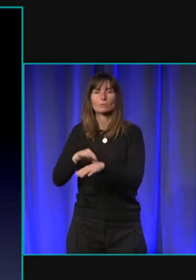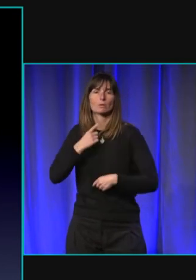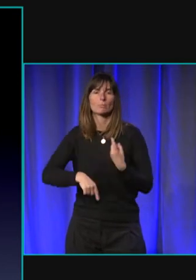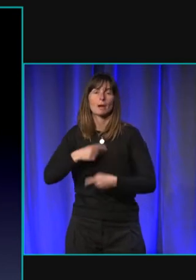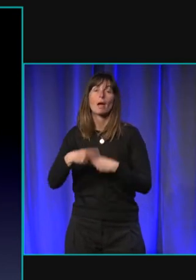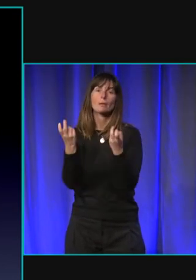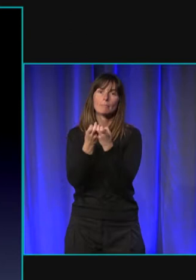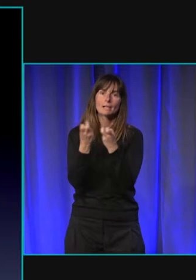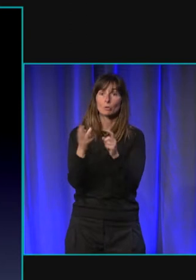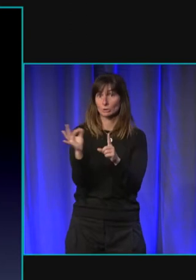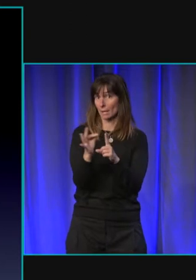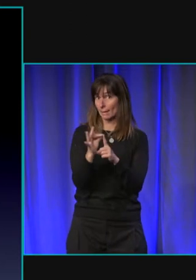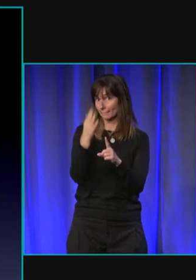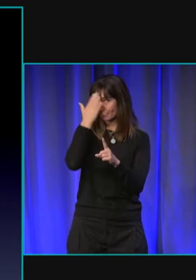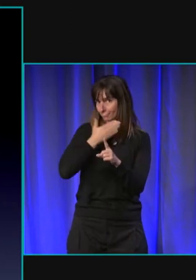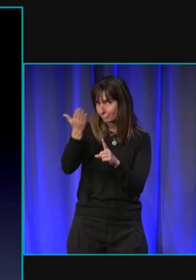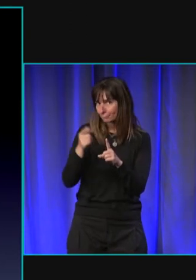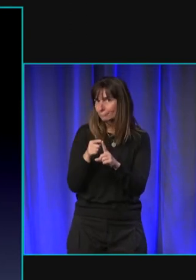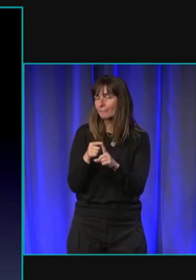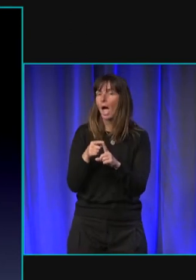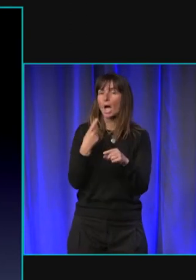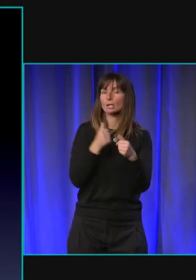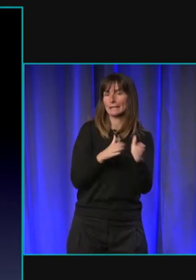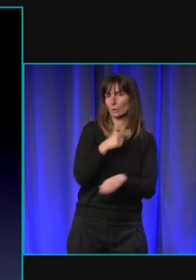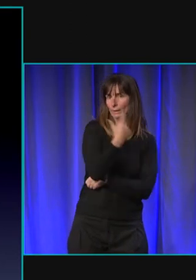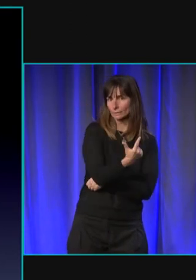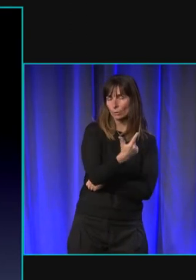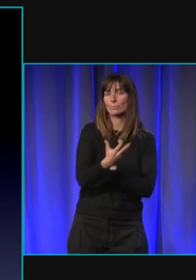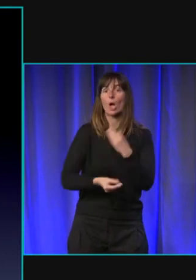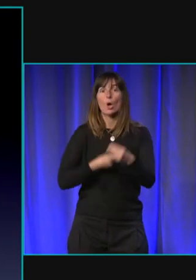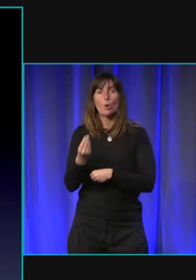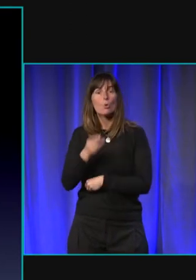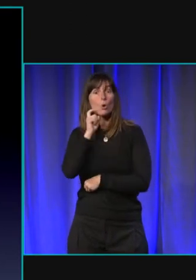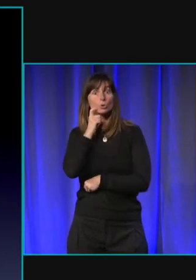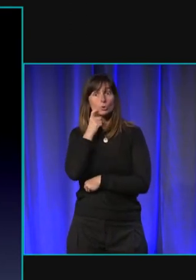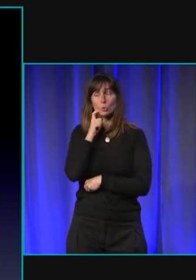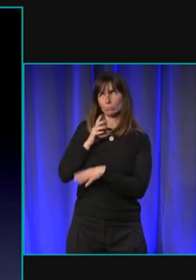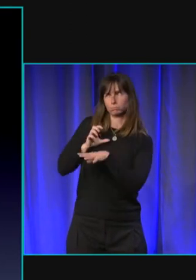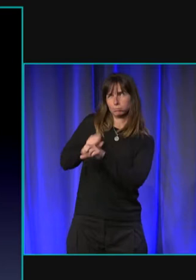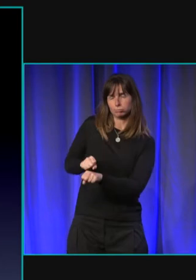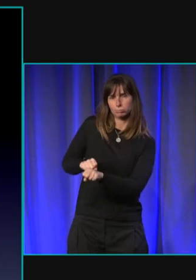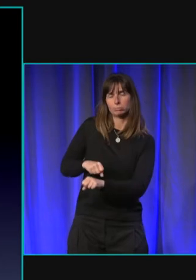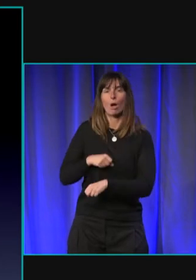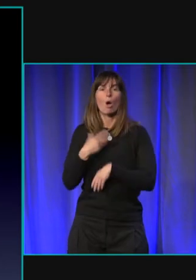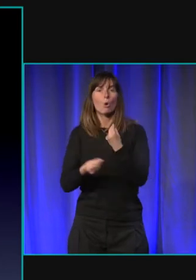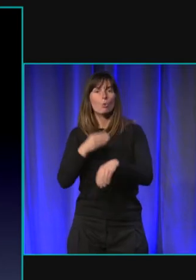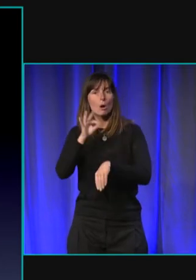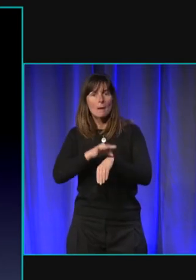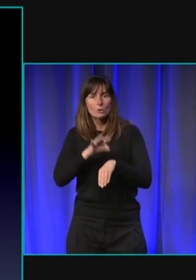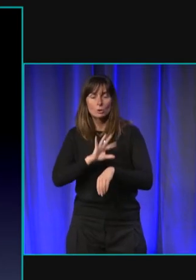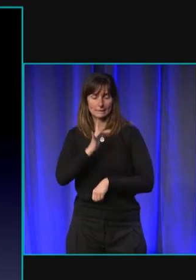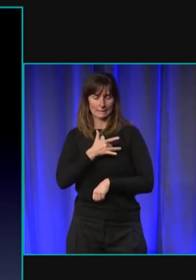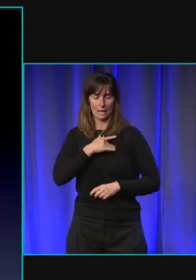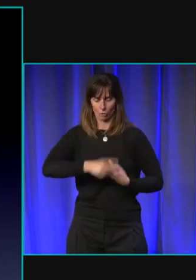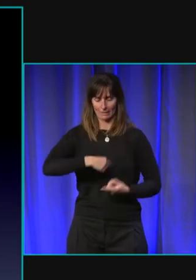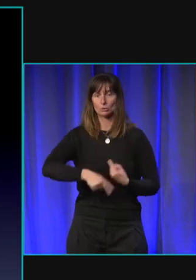le diabète de type 2 notamment, l'insulinorésistance, le développement des pathologies cardiovasculaires, etc. Mais